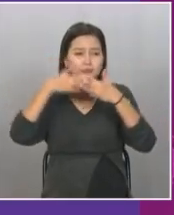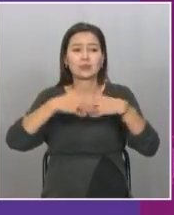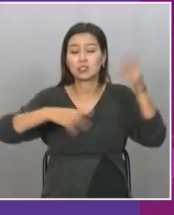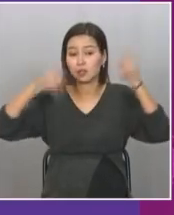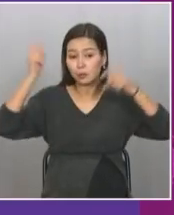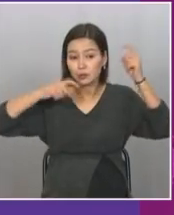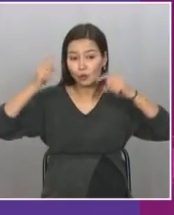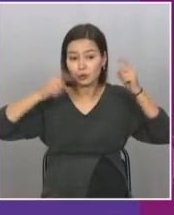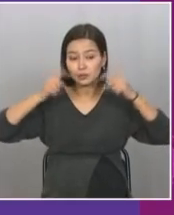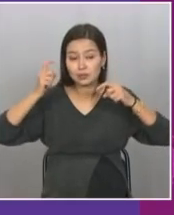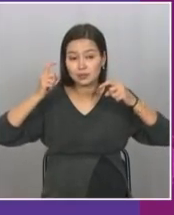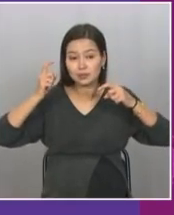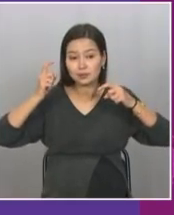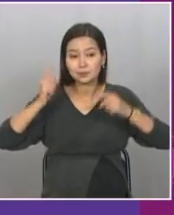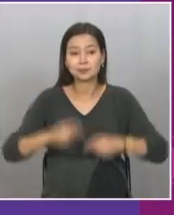жаңбыр жауды.